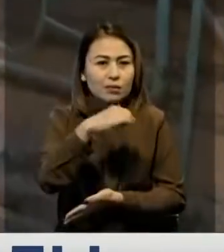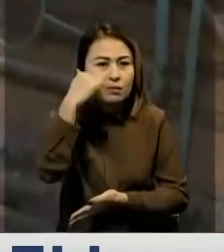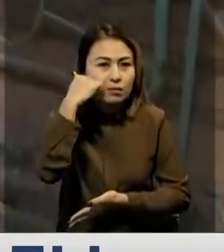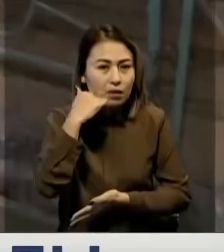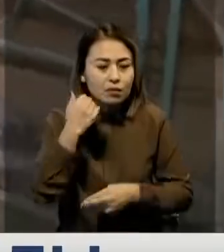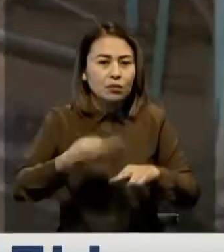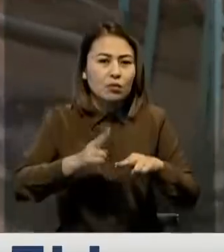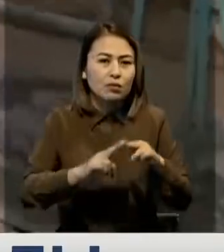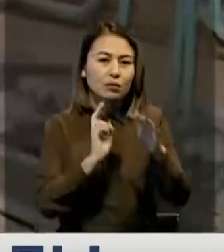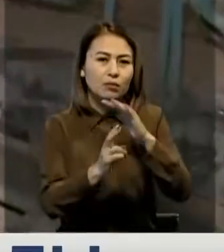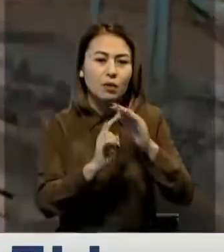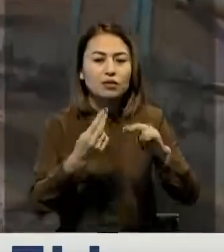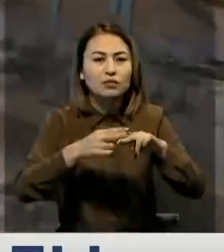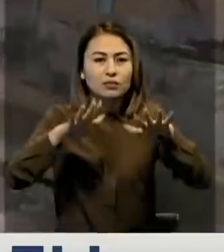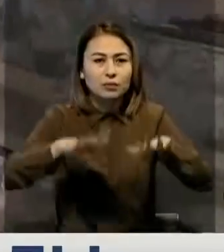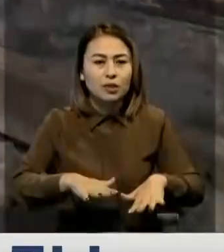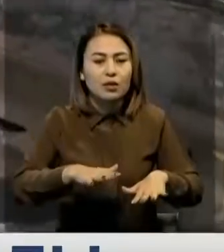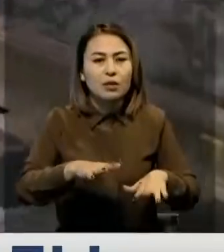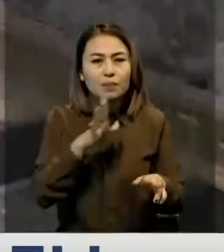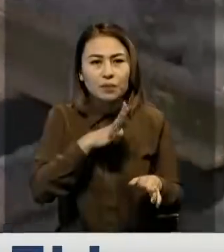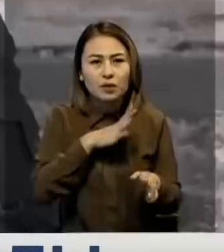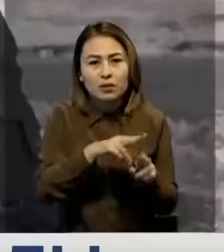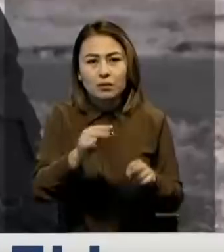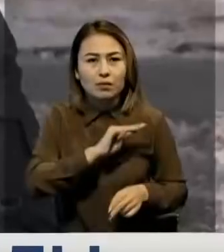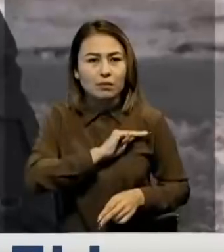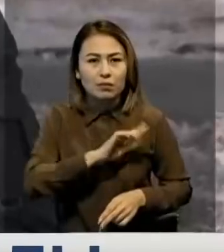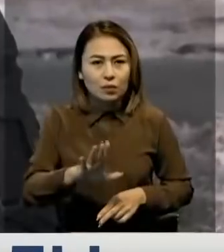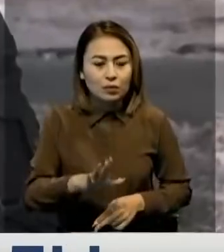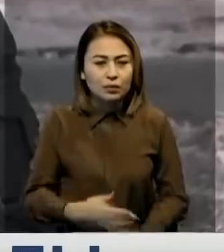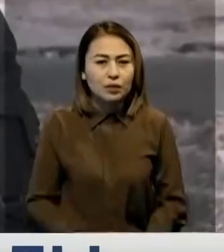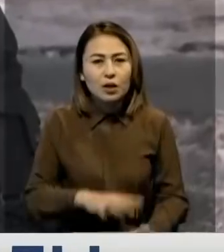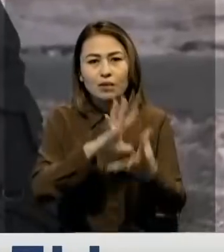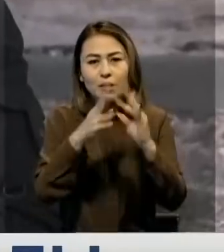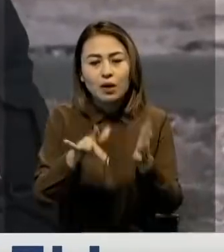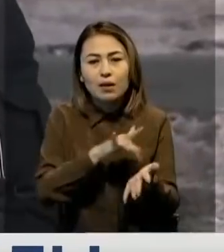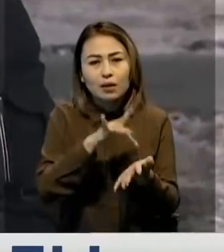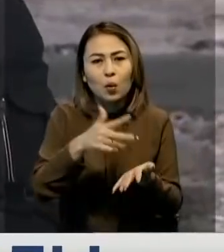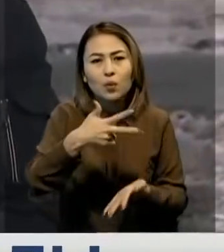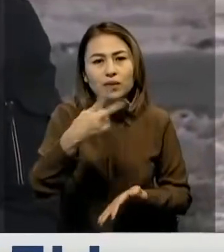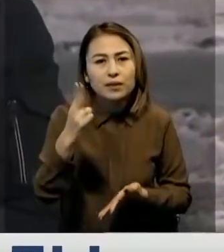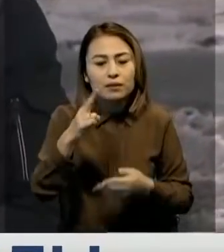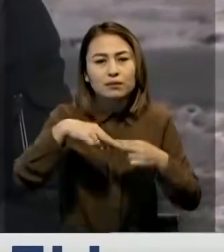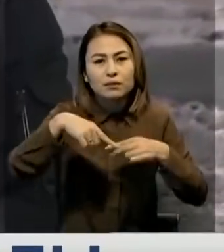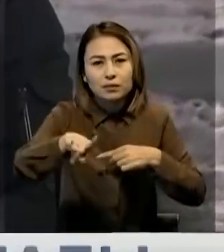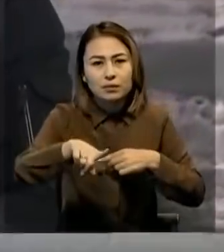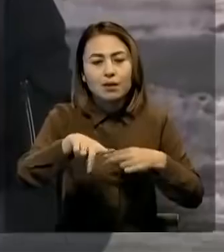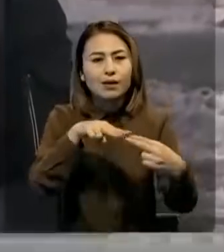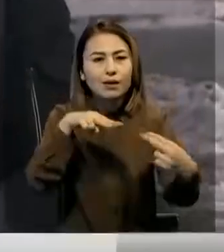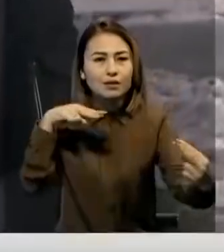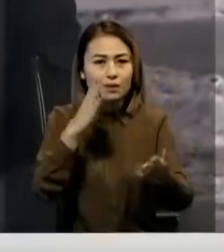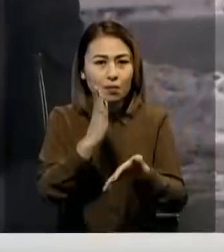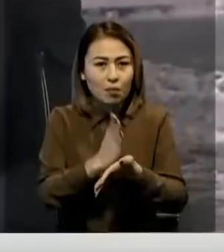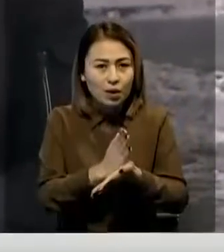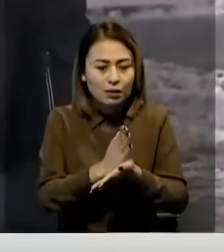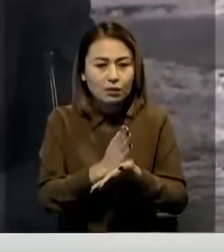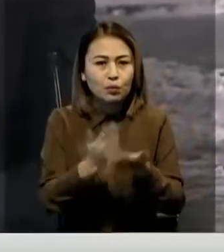жұқарғандықтан трамвайлардың темір жолдан шығып кететін кездері де болады. Қалада жалпы 32 шақырым трамвай рельсі бар.